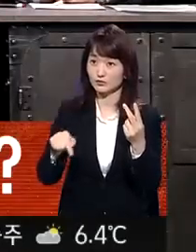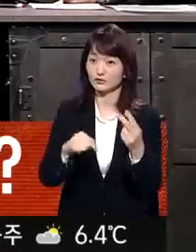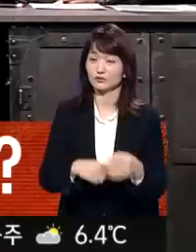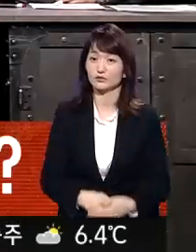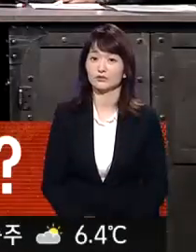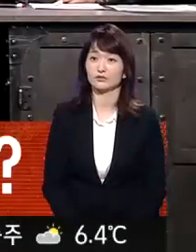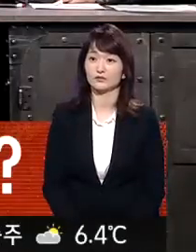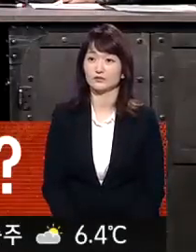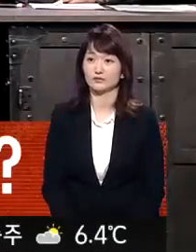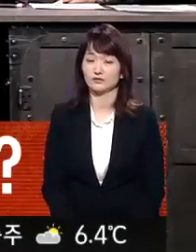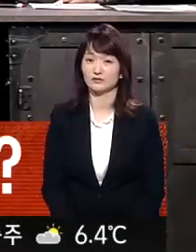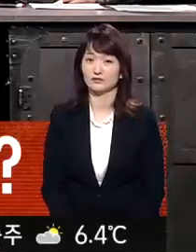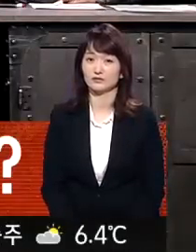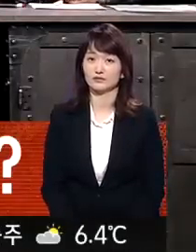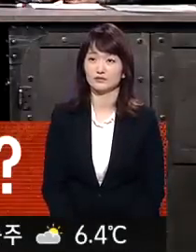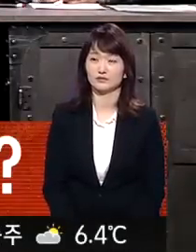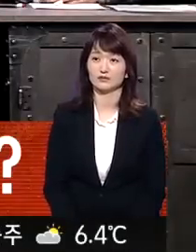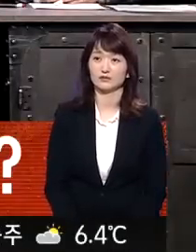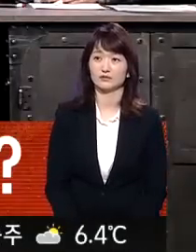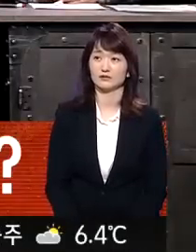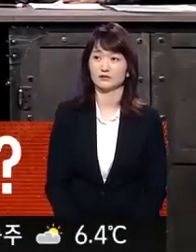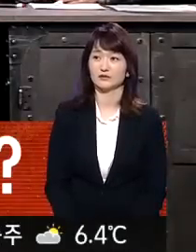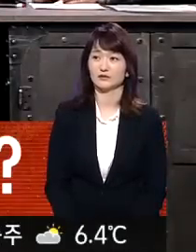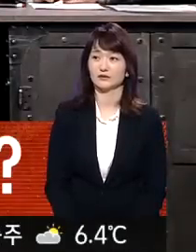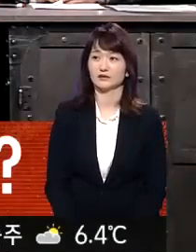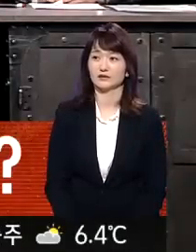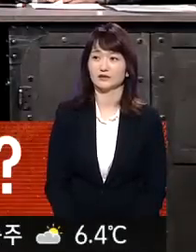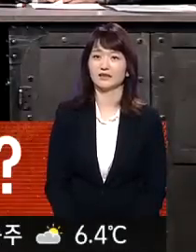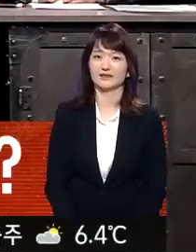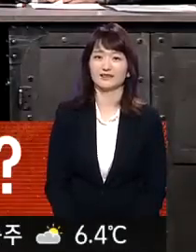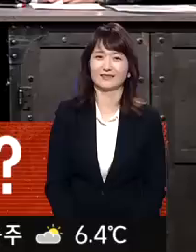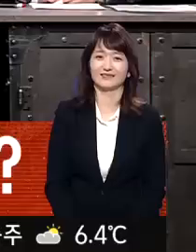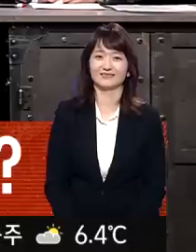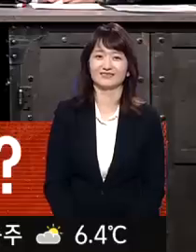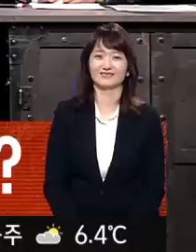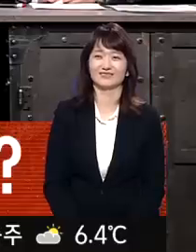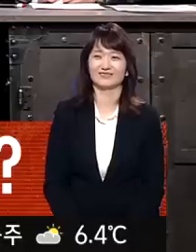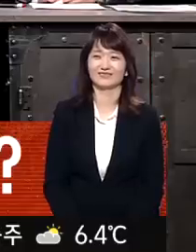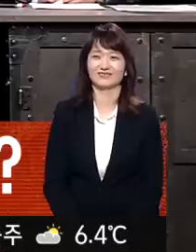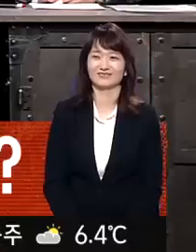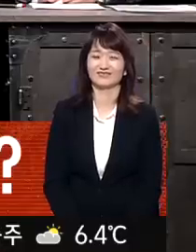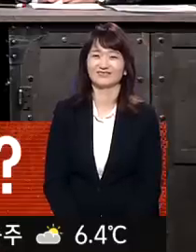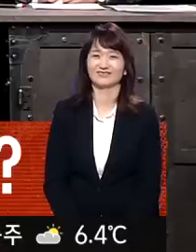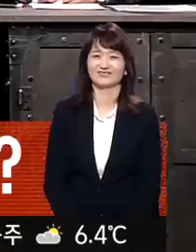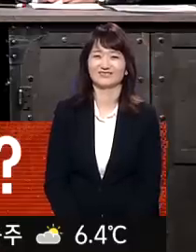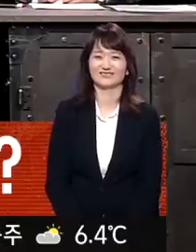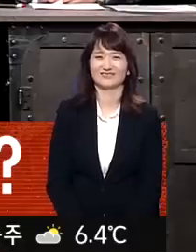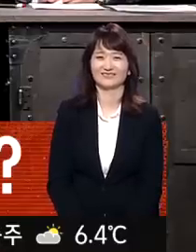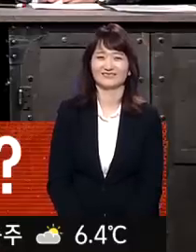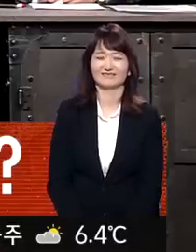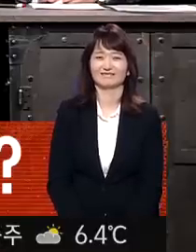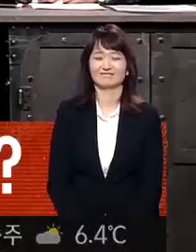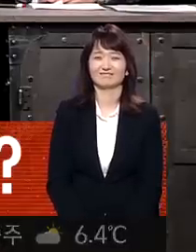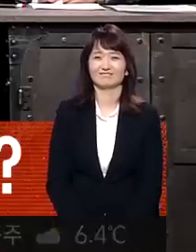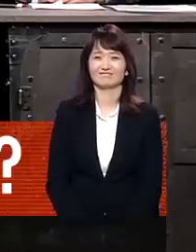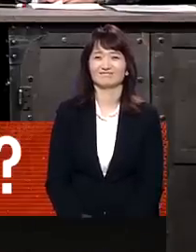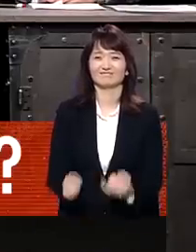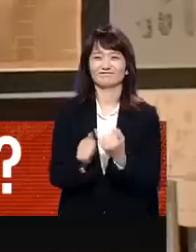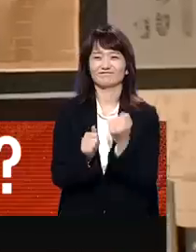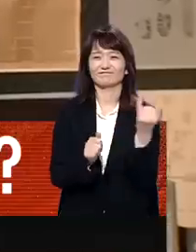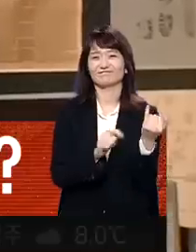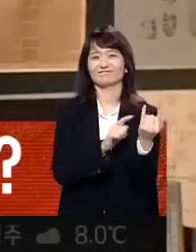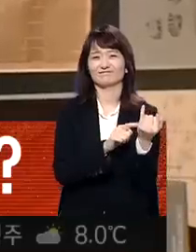야, 드신 거예요, 지금? 뭐야, 지금 팀장님 뭐예요? 아, 저 안 들었어요. 코파신 거예요, 지금? 네네. 예, 알겠습니다. 예, 다음은